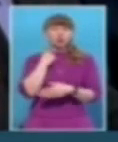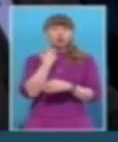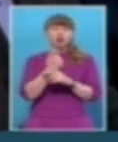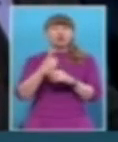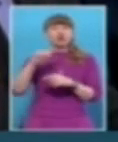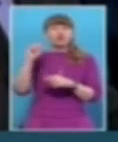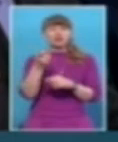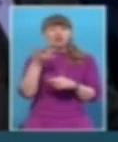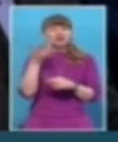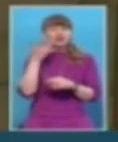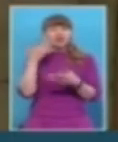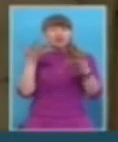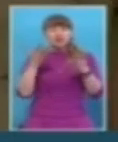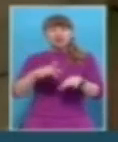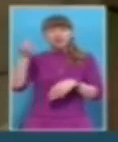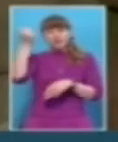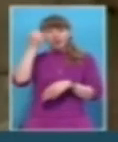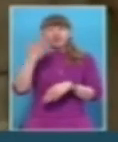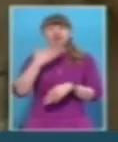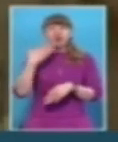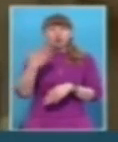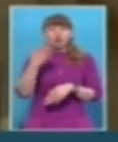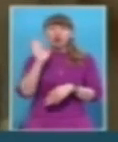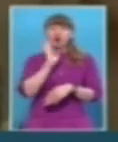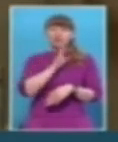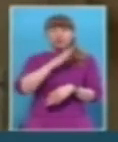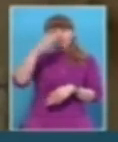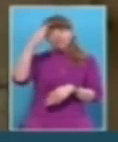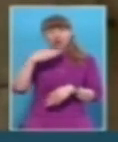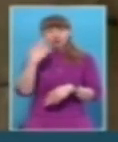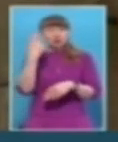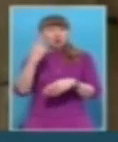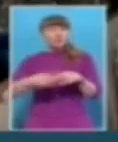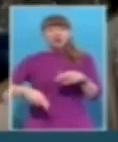война навсегда останется в памяти нашего народа, отцов и матерей, потерявших своих